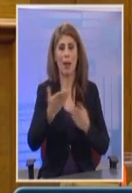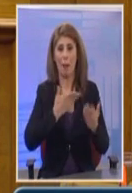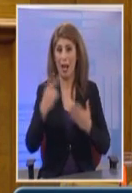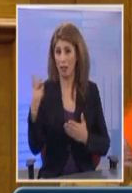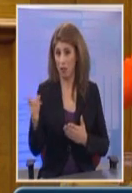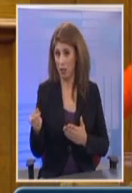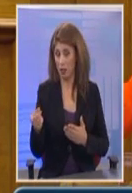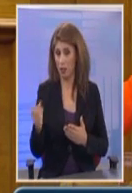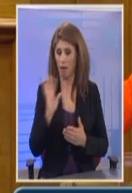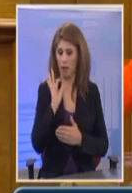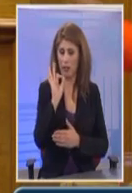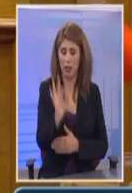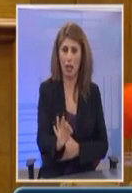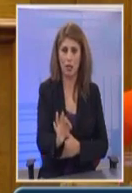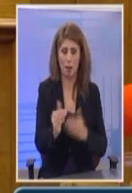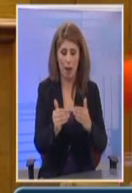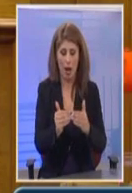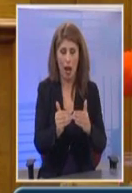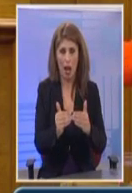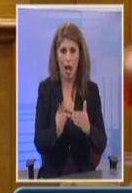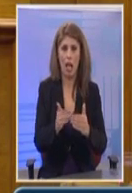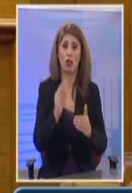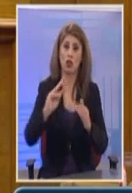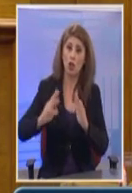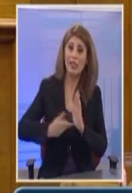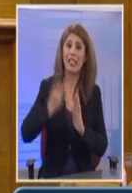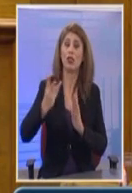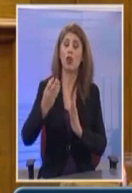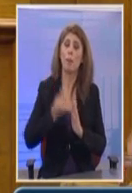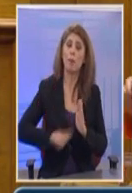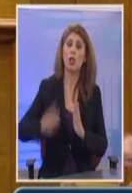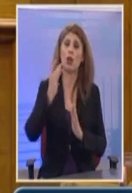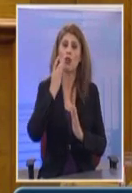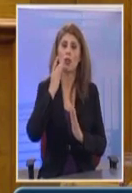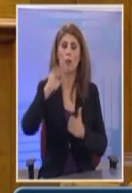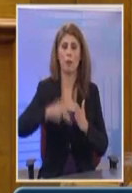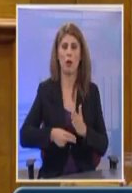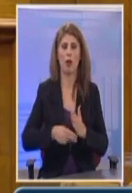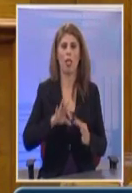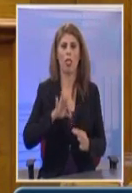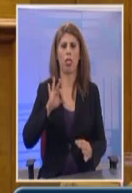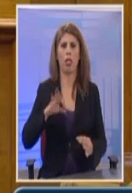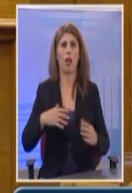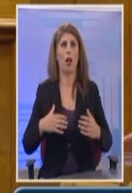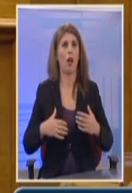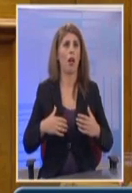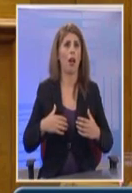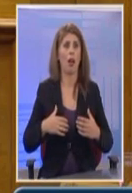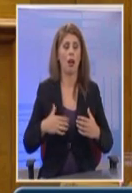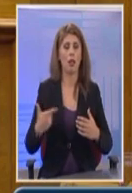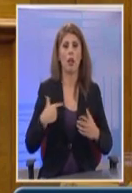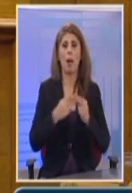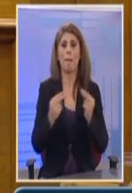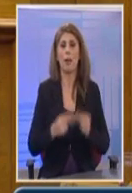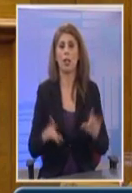σας οδηγηθήκαμε στο τρίτο και σκληρότερο μνημόνιο. Αδράνεια, αμηχανία,